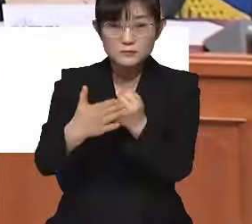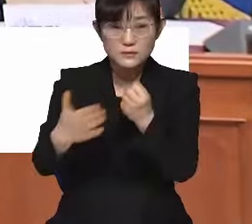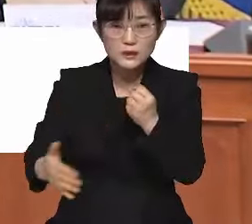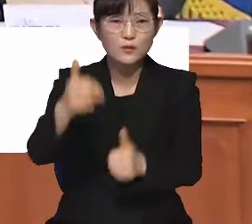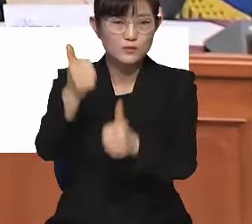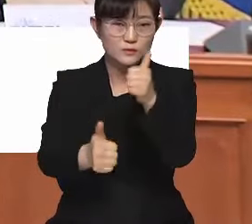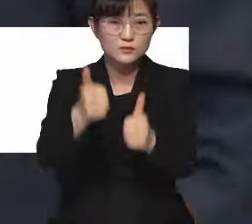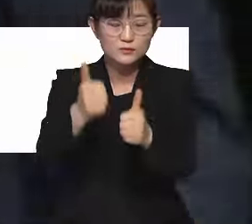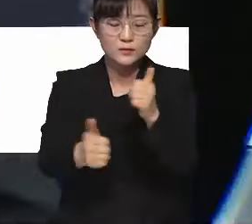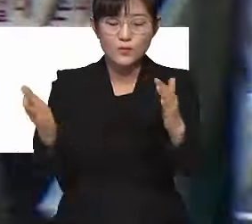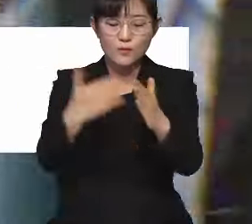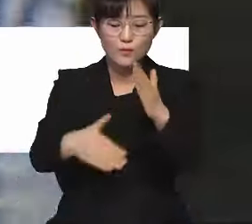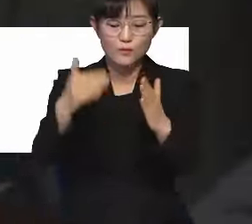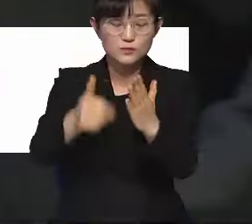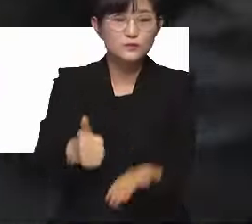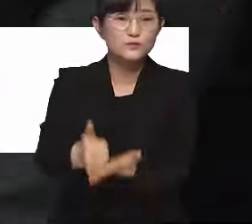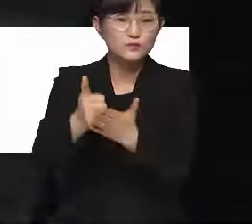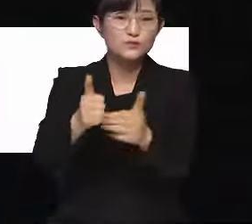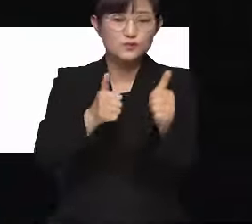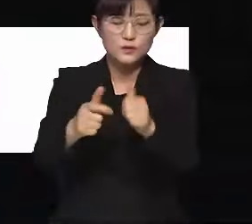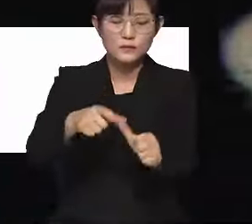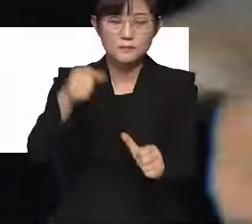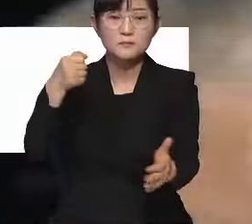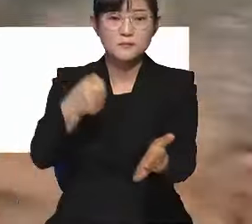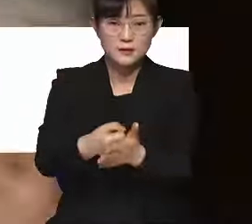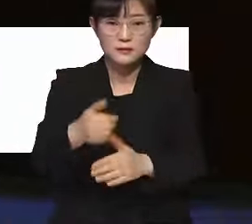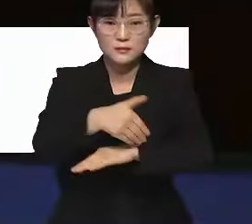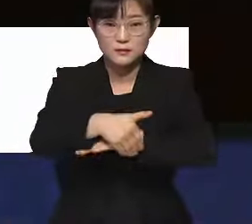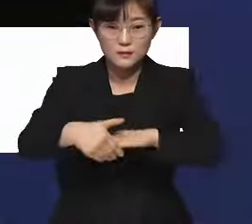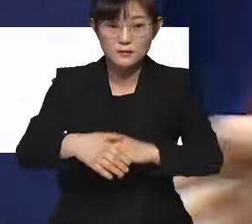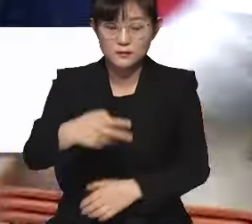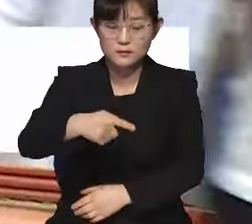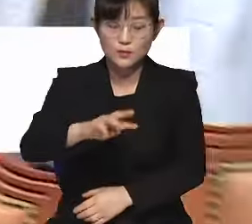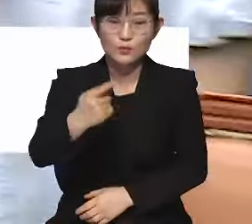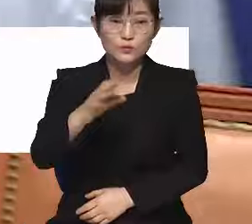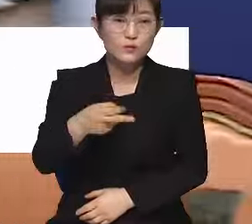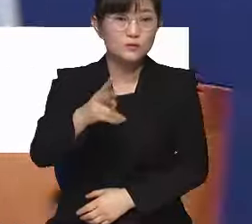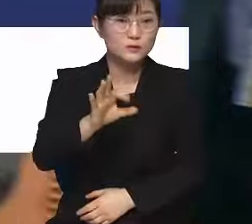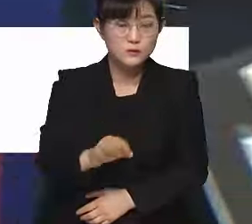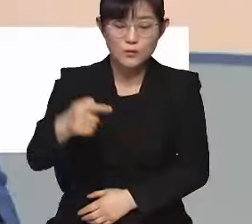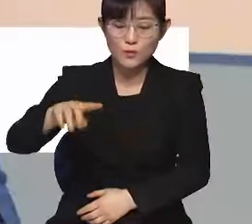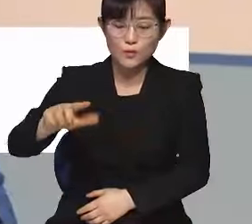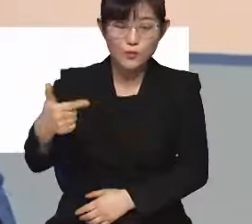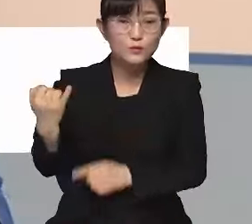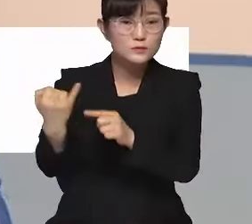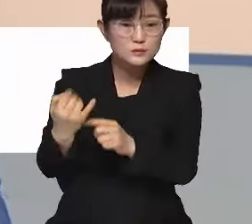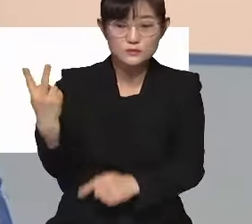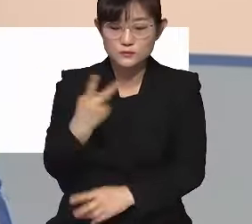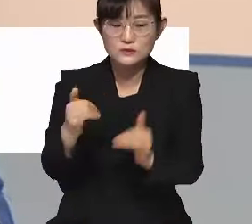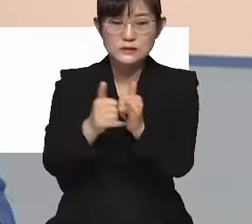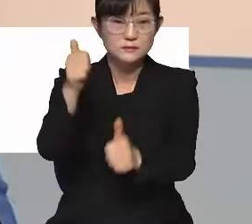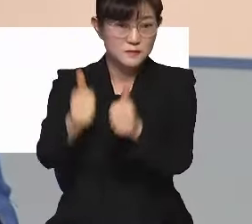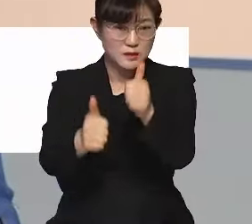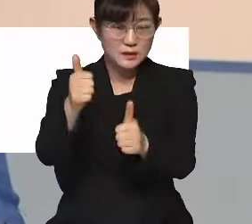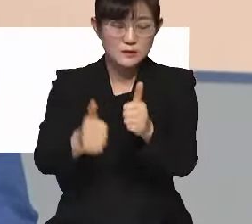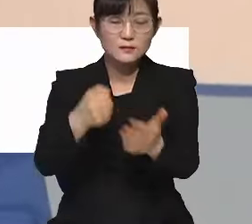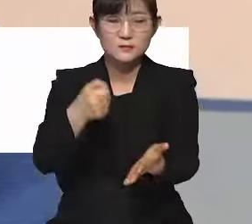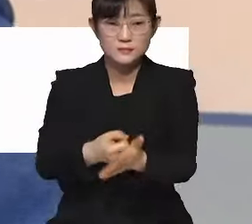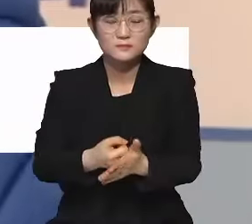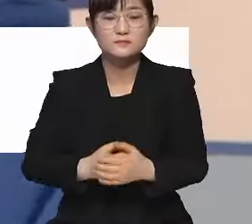경선으로 공천 후보를 뽑습니다. 이에 따라 서동용 현 국회의원과 권향엽 예비후보 간 2인 경선을 치르기로